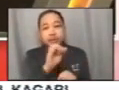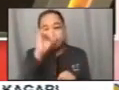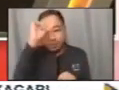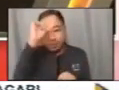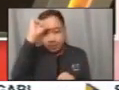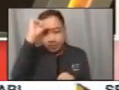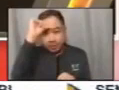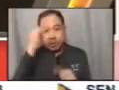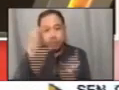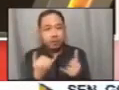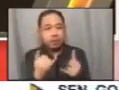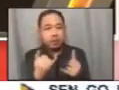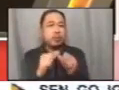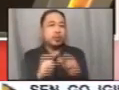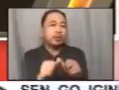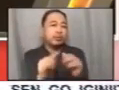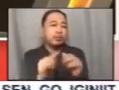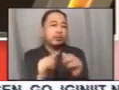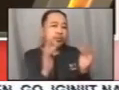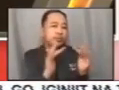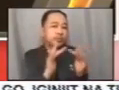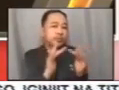use authorization? I understand parang